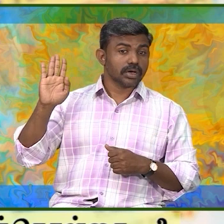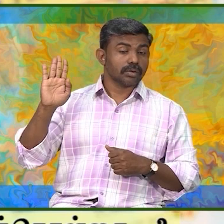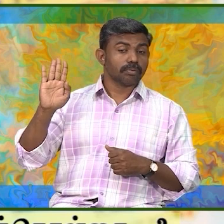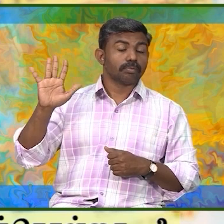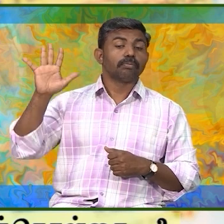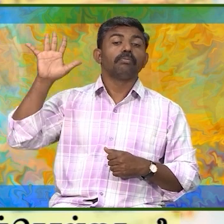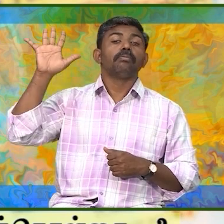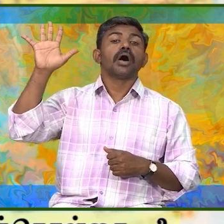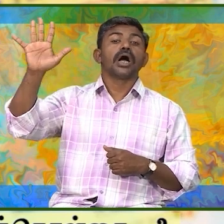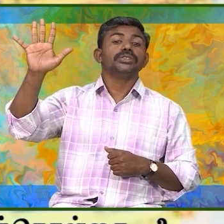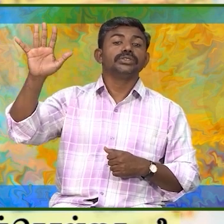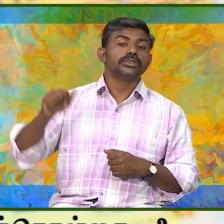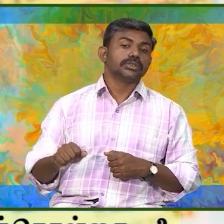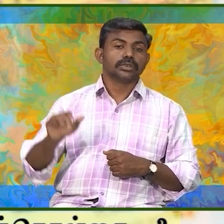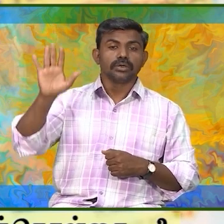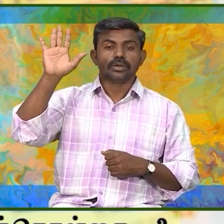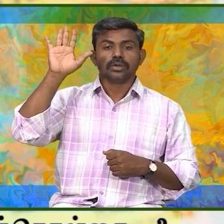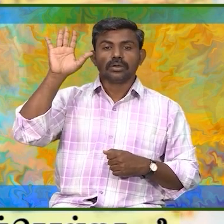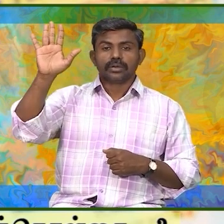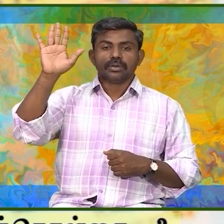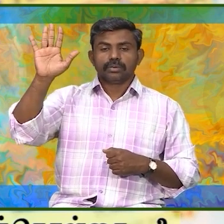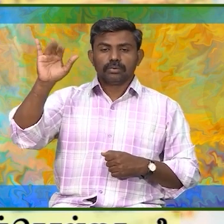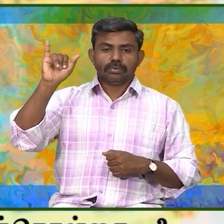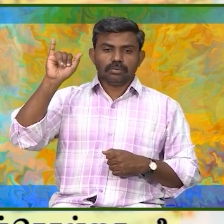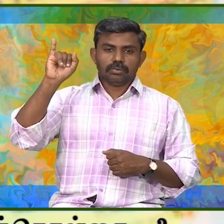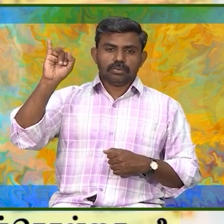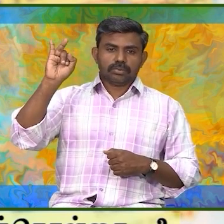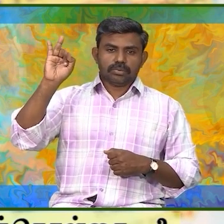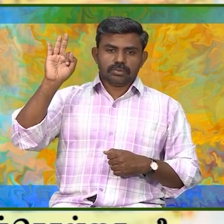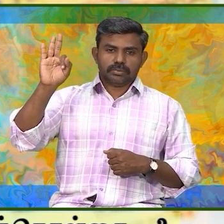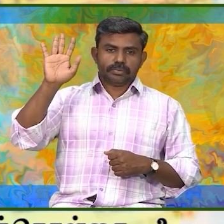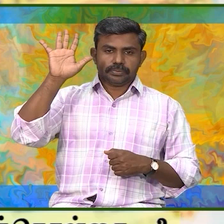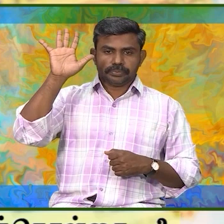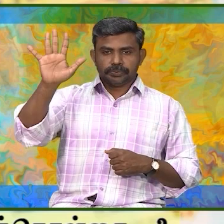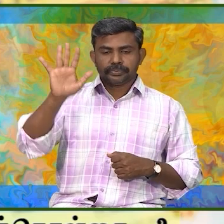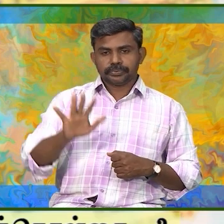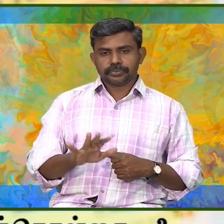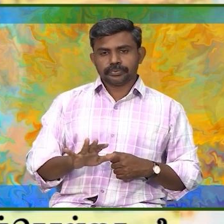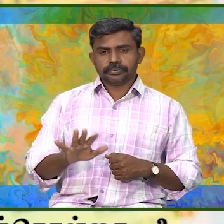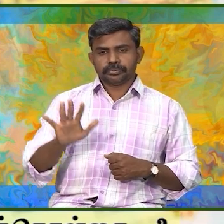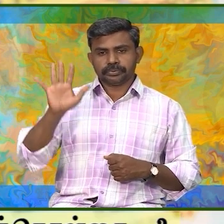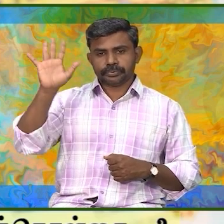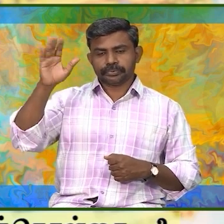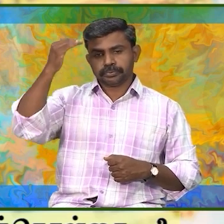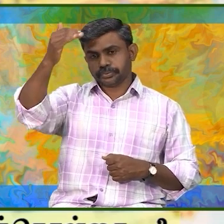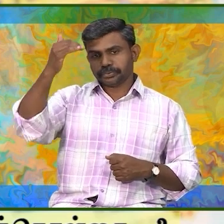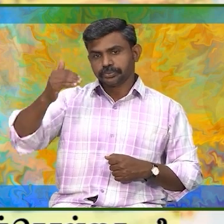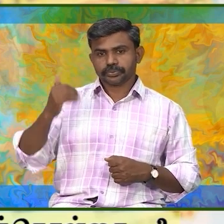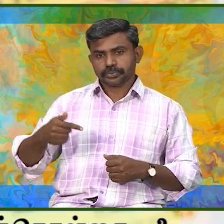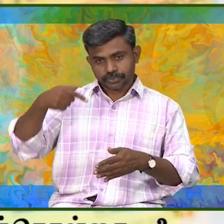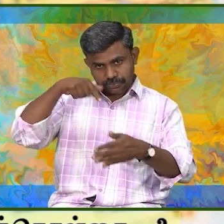சார் பாஞ்ச், ஐந்து. பாஞ்ச் என்றால் என்ன? ஒன்று இரண்டு மூன்று நான்கு ஐந்து. இந்த ஐந்து